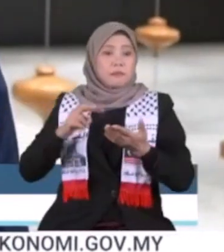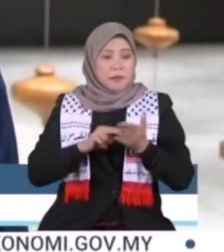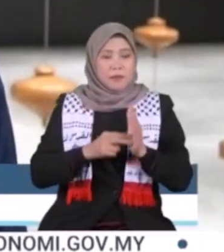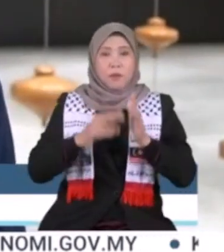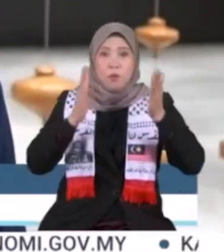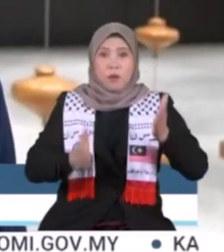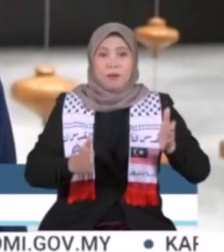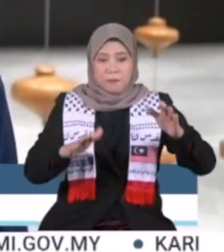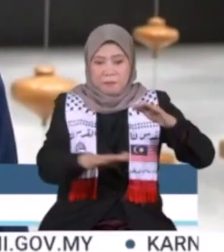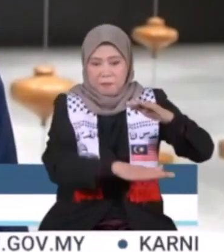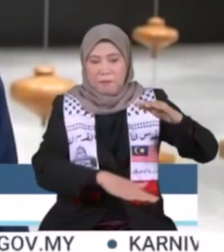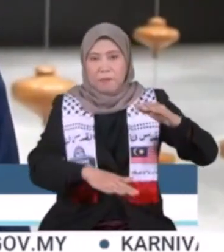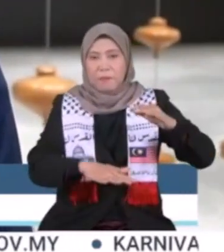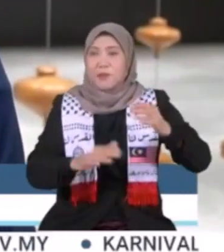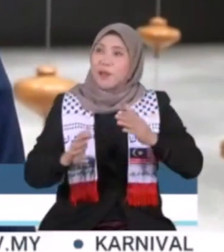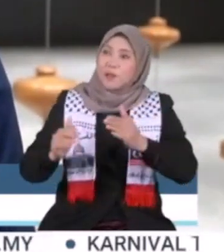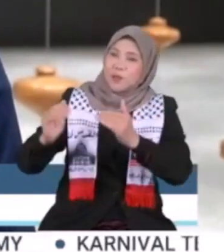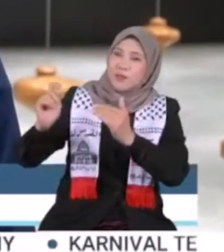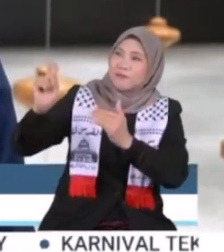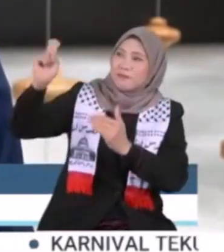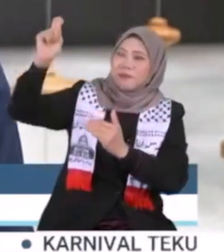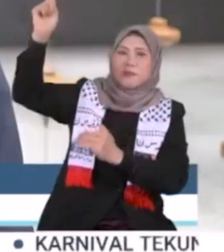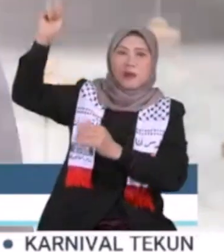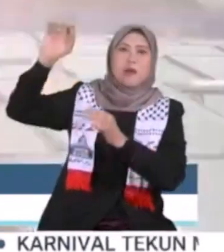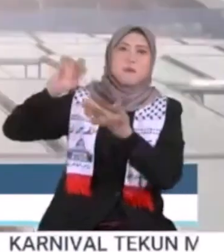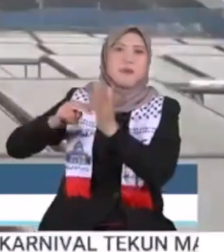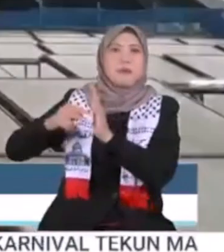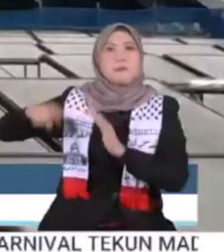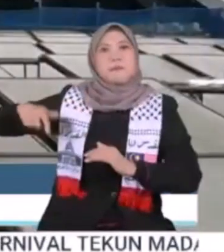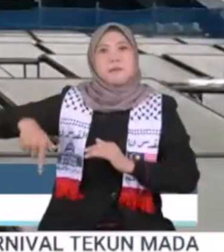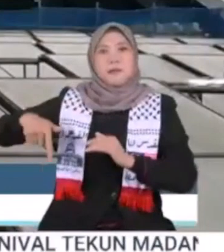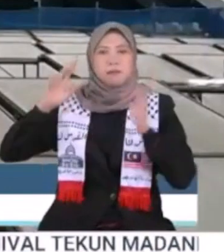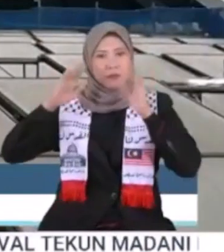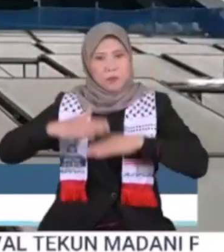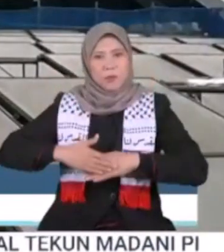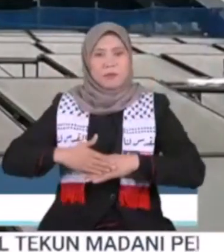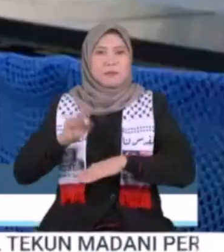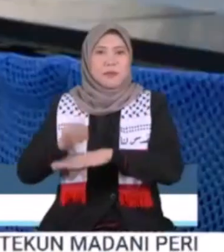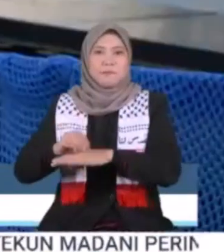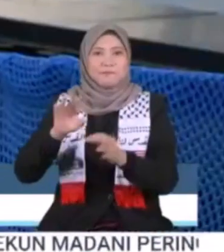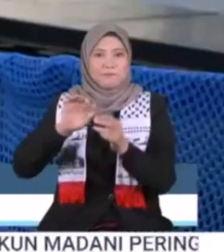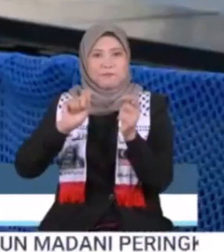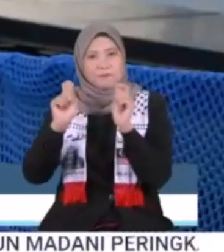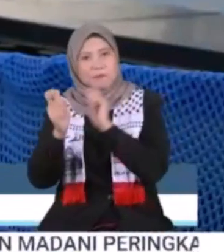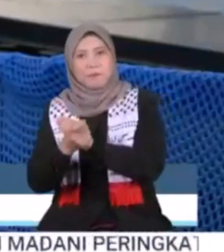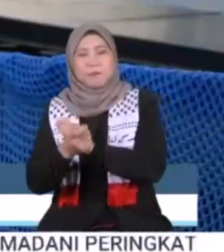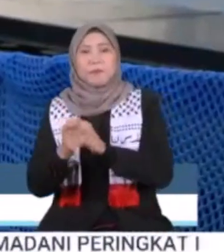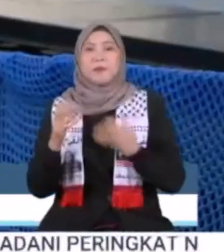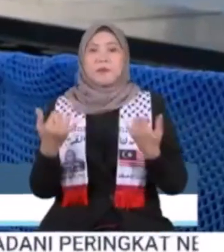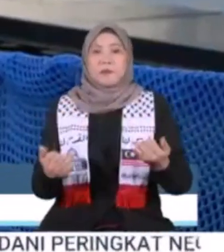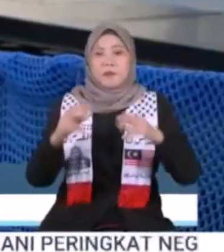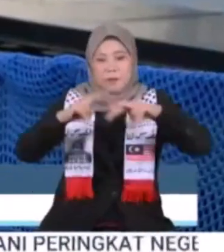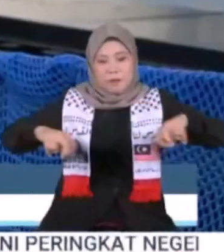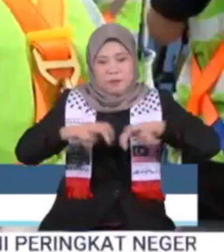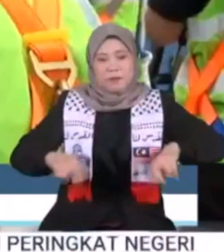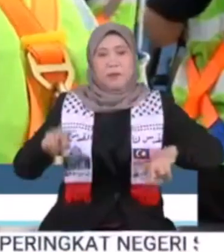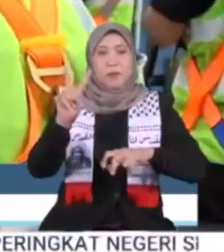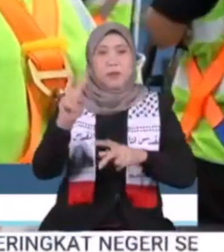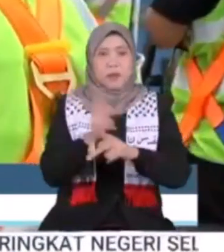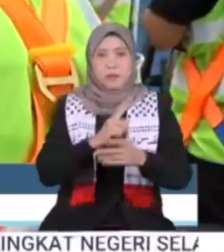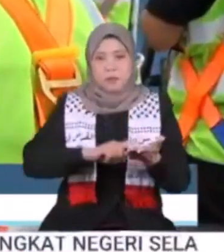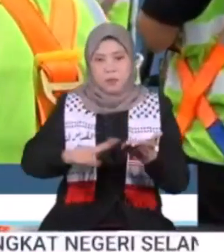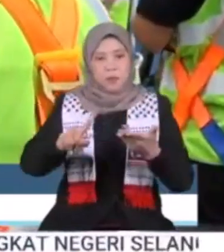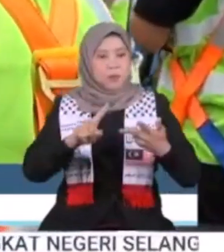di ketinggian 0 meter lah. Kajian dilakukan dua kali, iaitu pada minggu